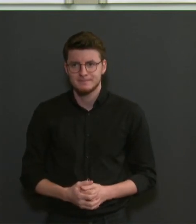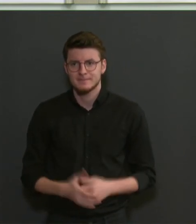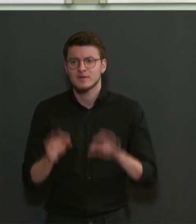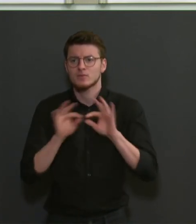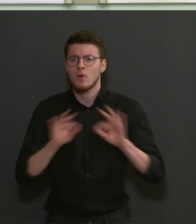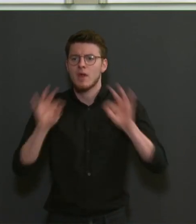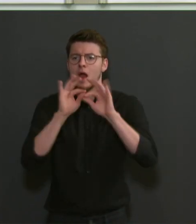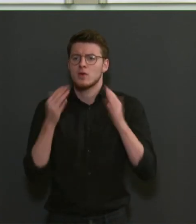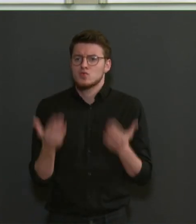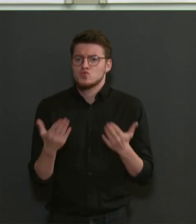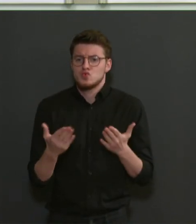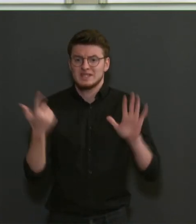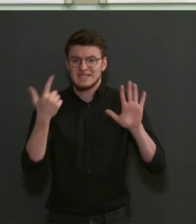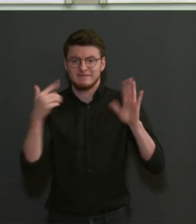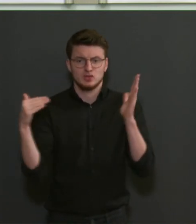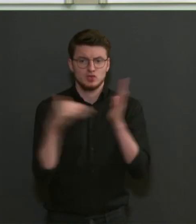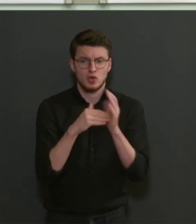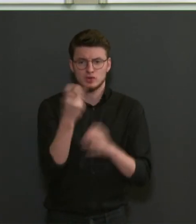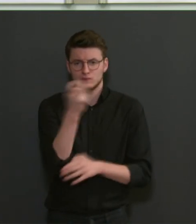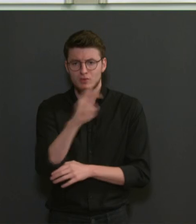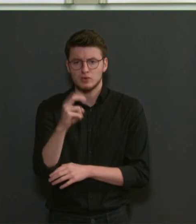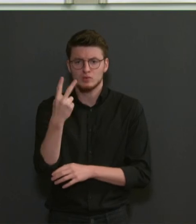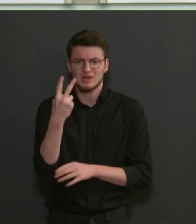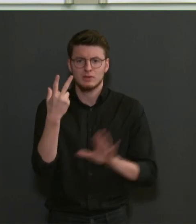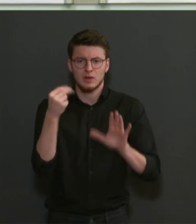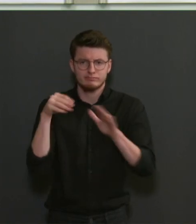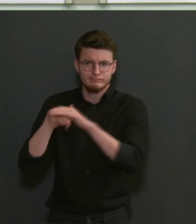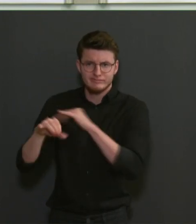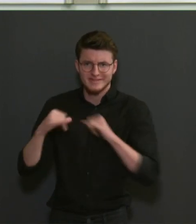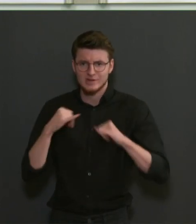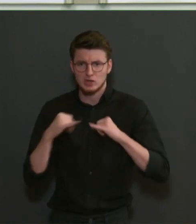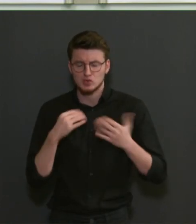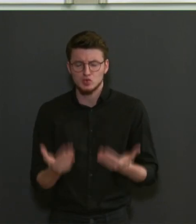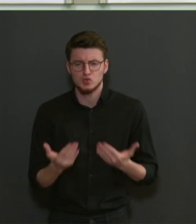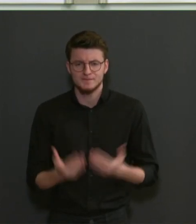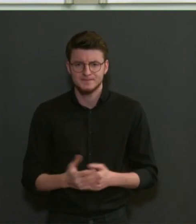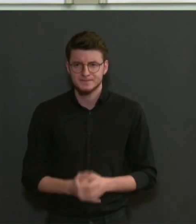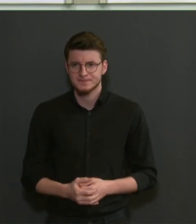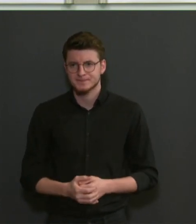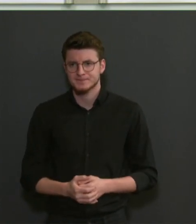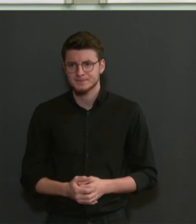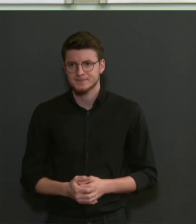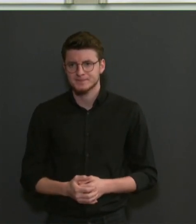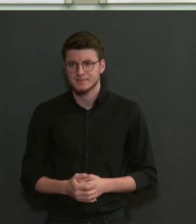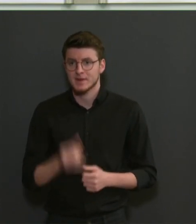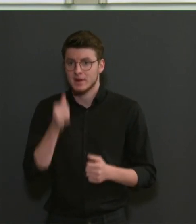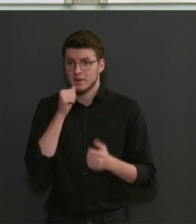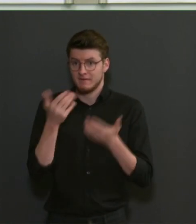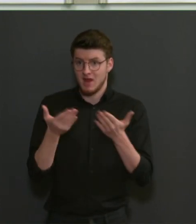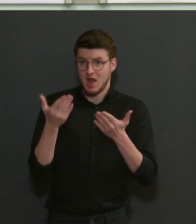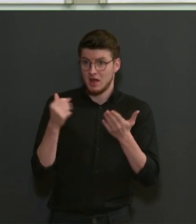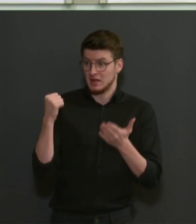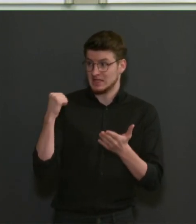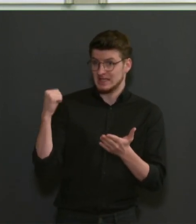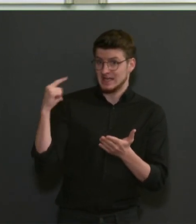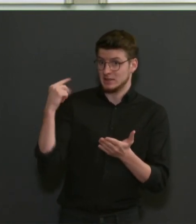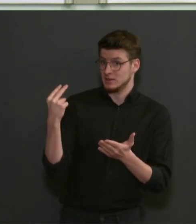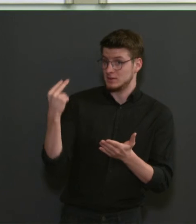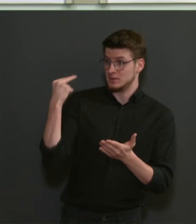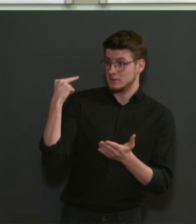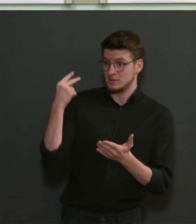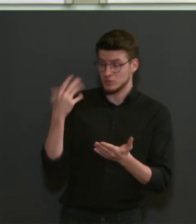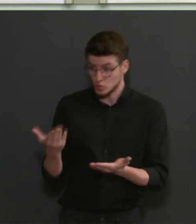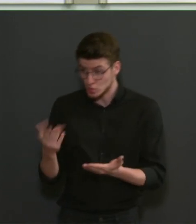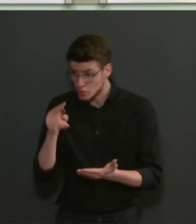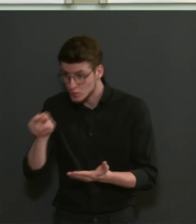7.282 patiënten met COVID in het ziekenhuis en dat is iets minder dan gisteren en eergisteren. Dit